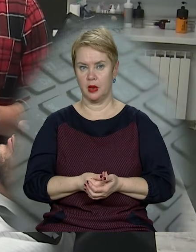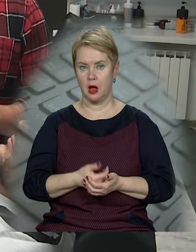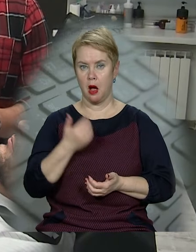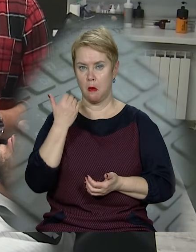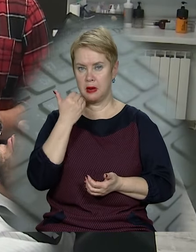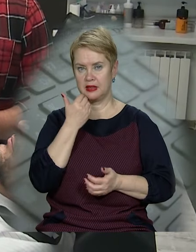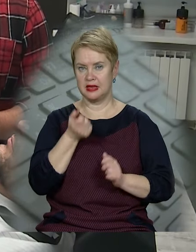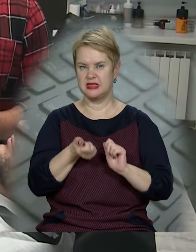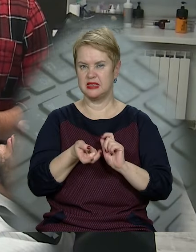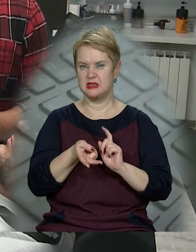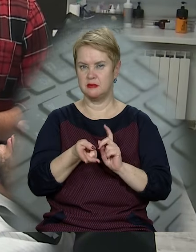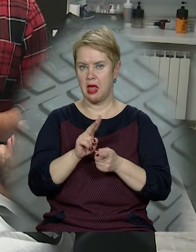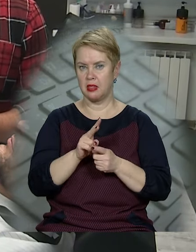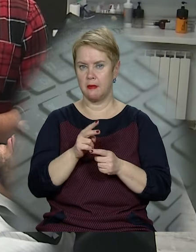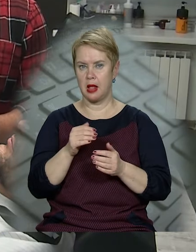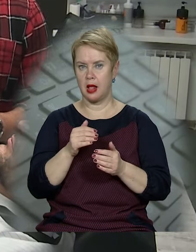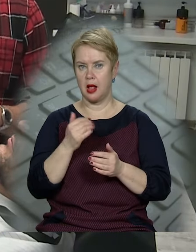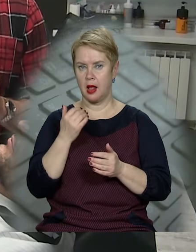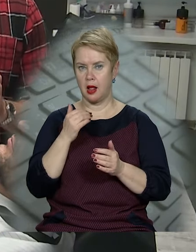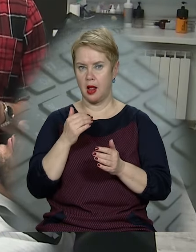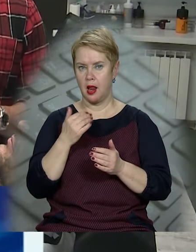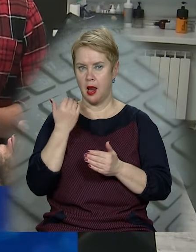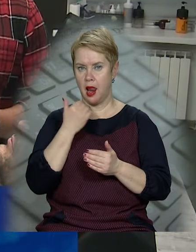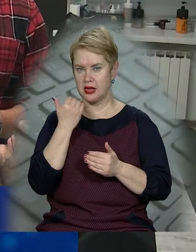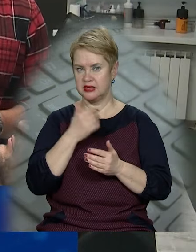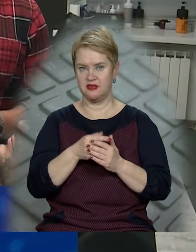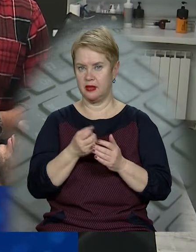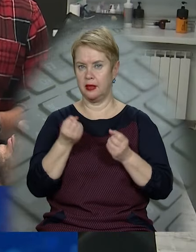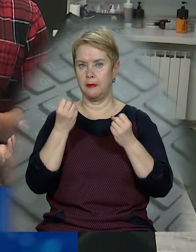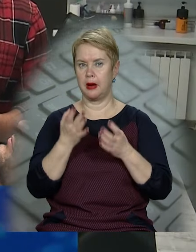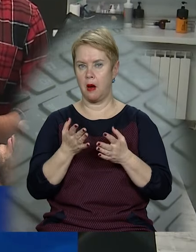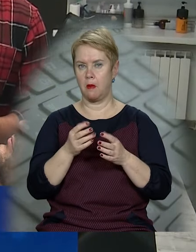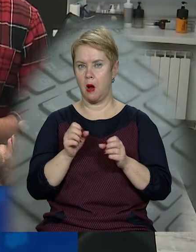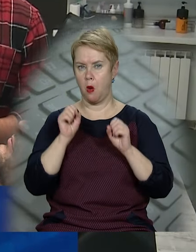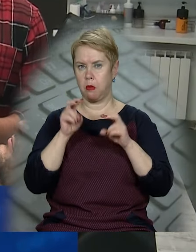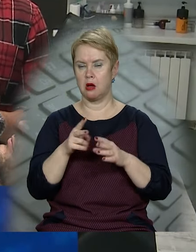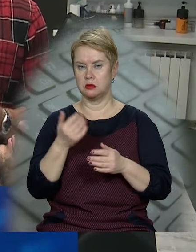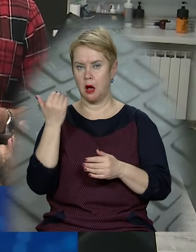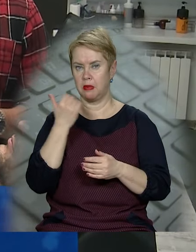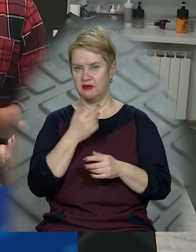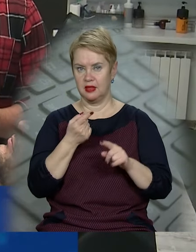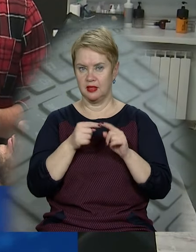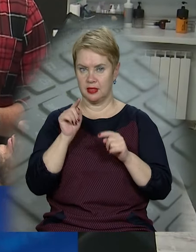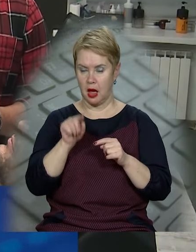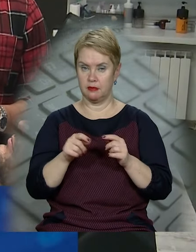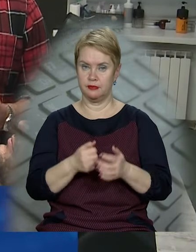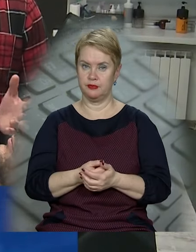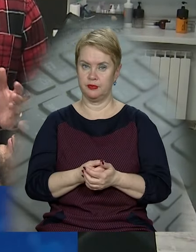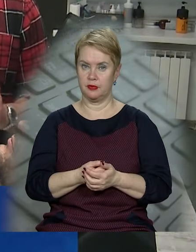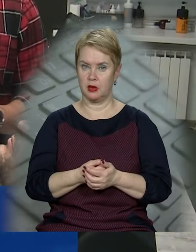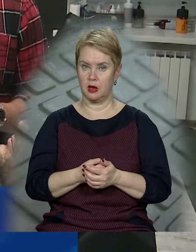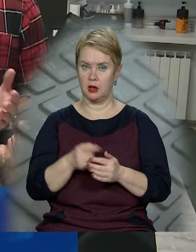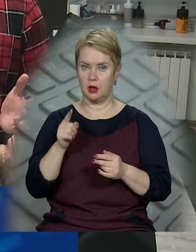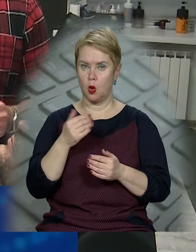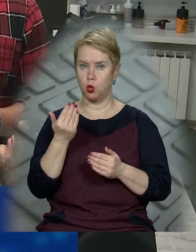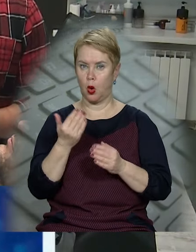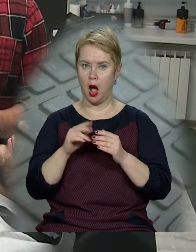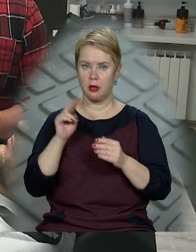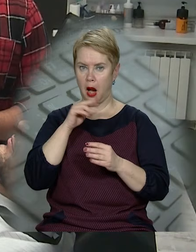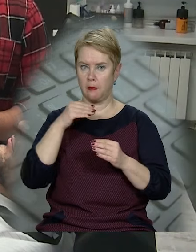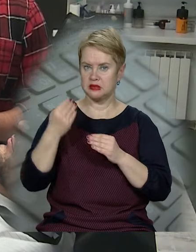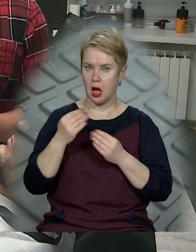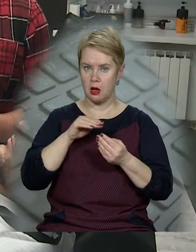бритви зі змінними лезвями. Тобто не прям от опасна бритва, тому що там руку не то поставив, і все,